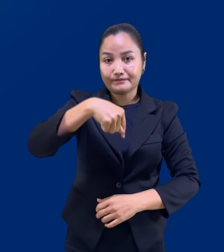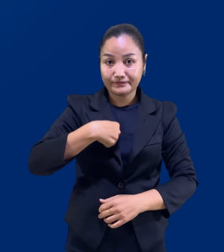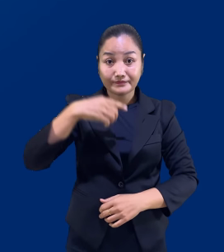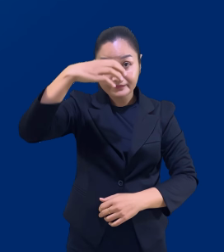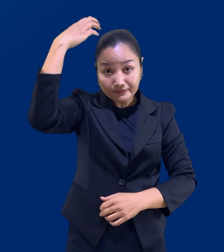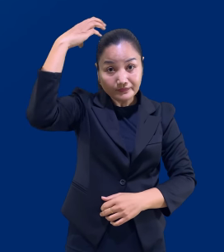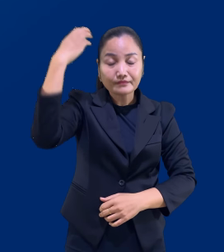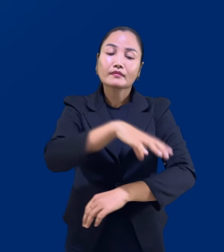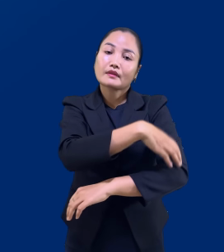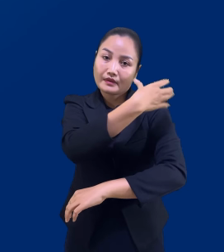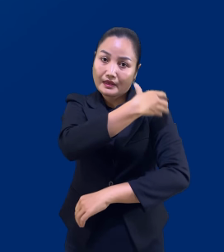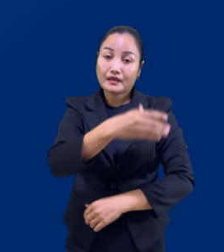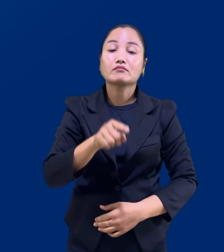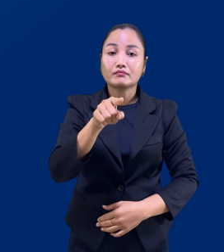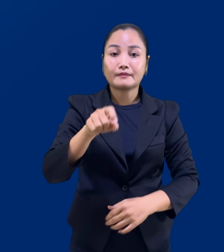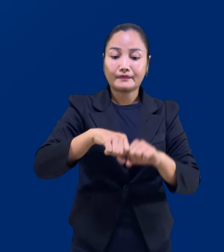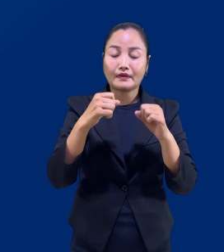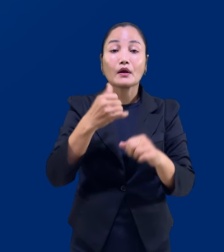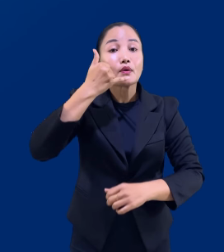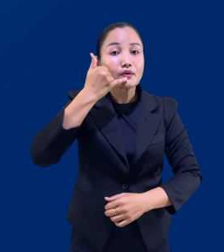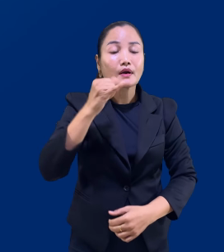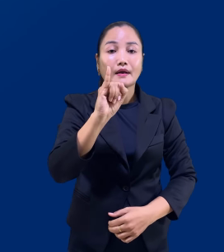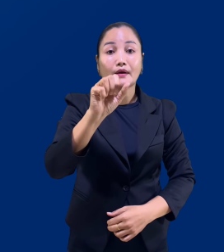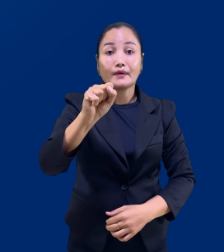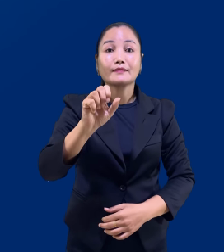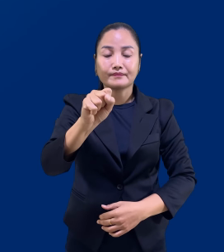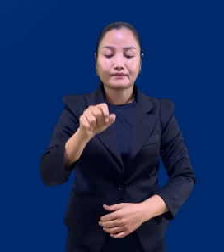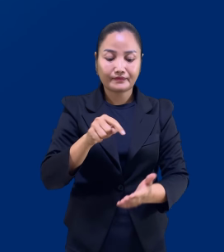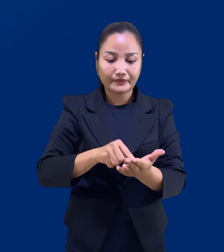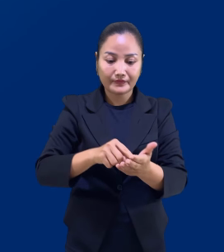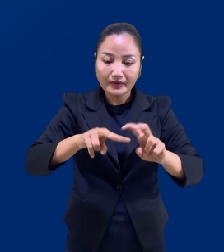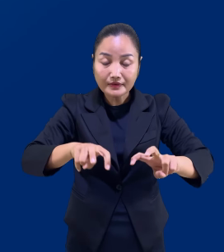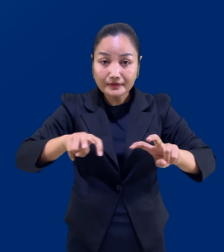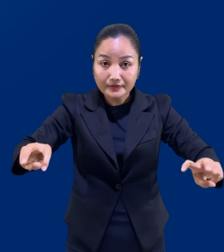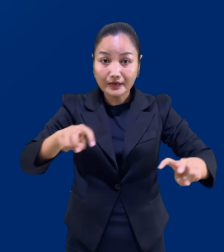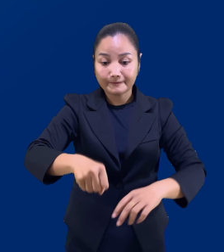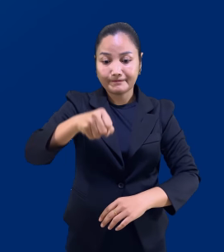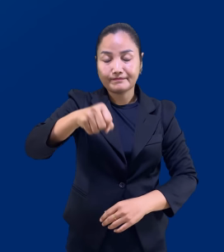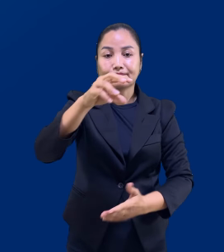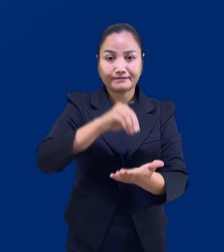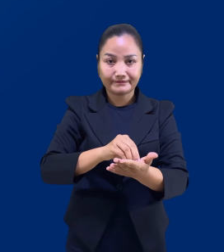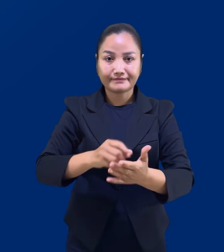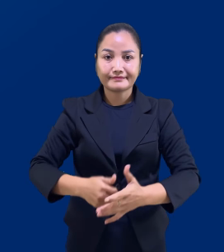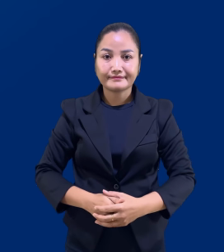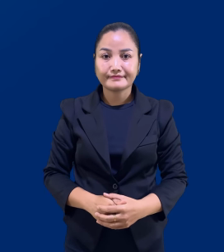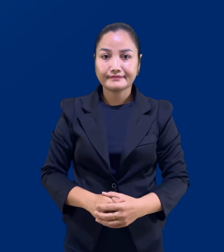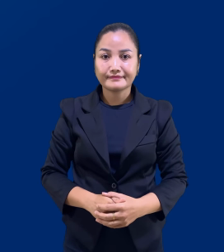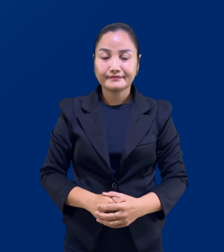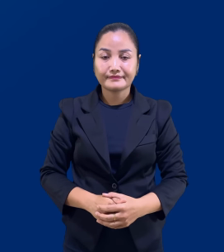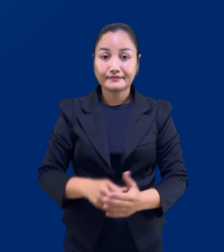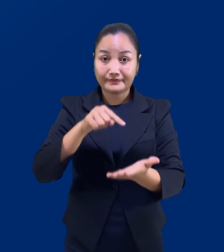ថិភាពយើងសម្រាប់ Android ឬ GBV Safe App សម្រាប់ iOS នៅកន្លែង search ចុចពាក្យ